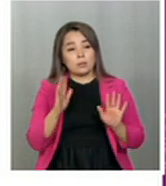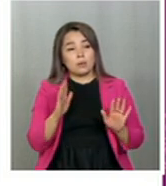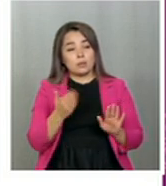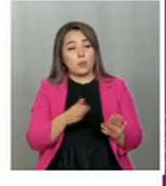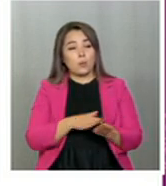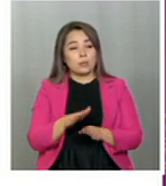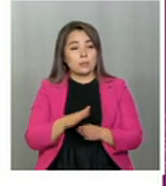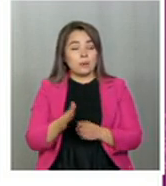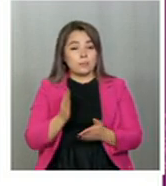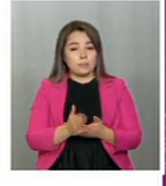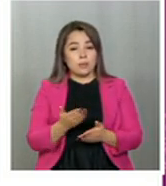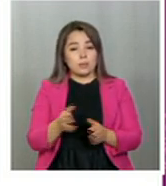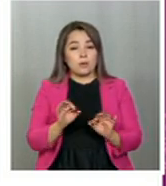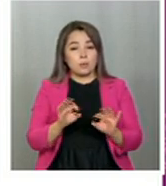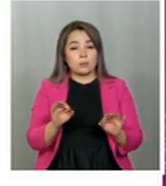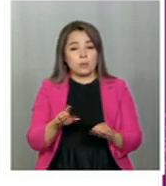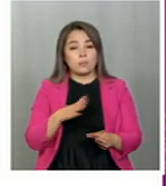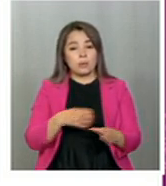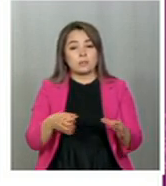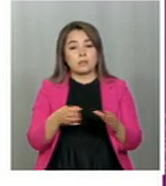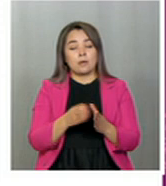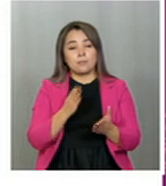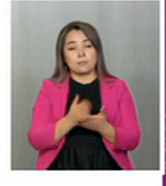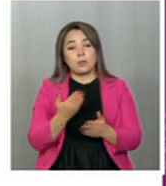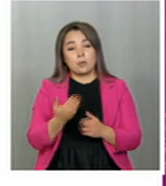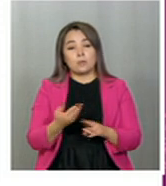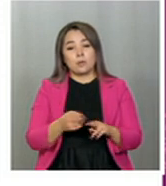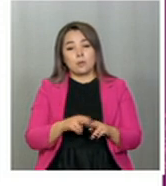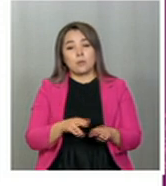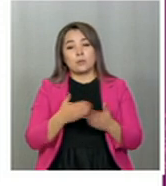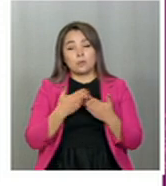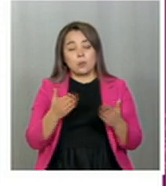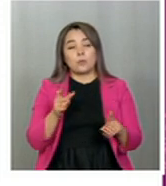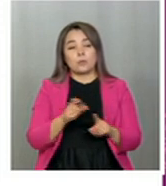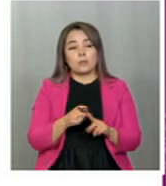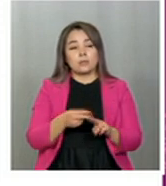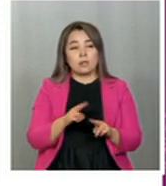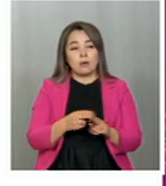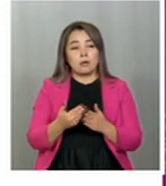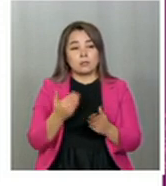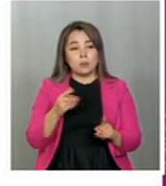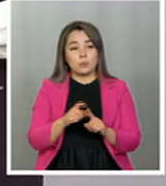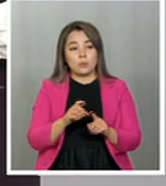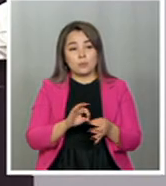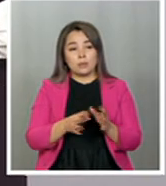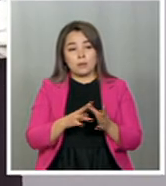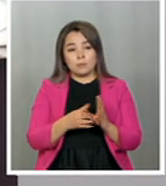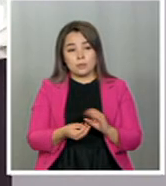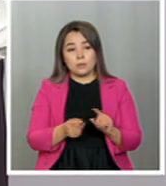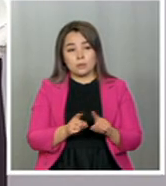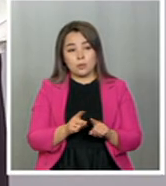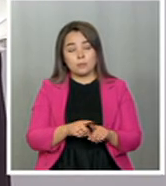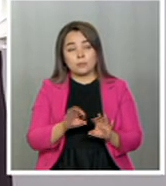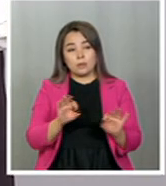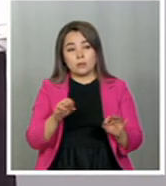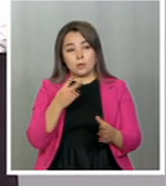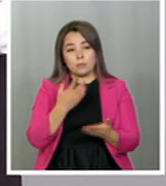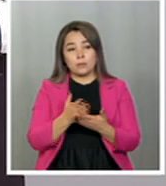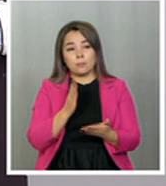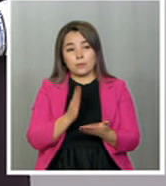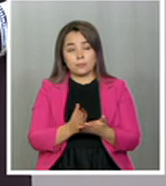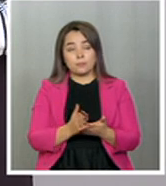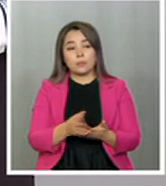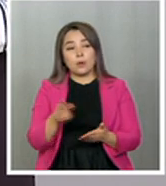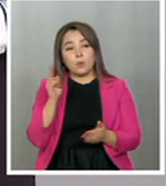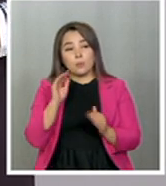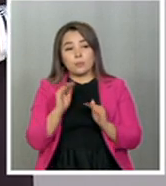орындалады. Түсіндірмелі салалас соңғы сөйлемі алдыңғы сөйлемнің мағынасын түсіндіріп тұрады.